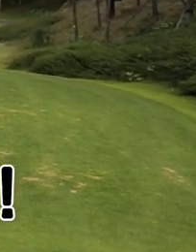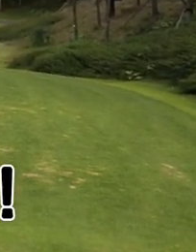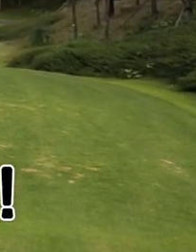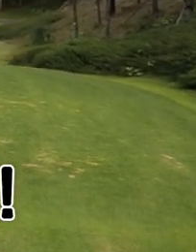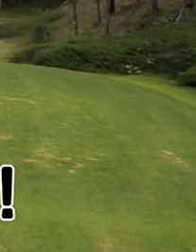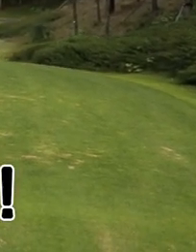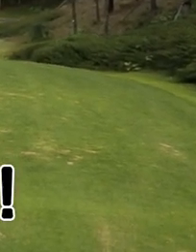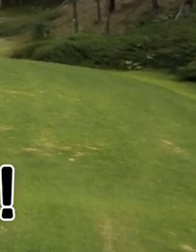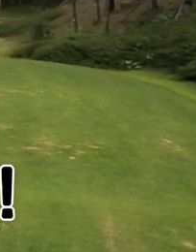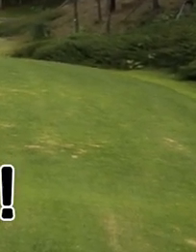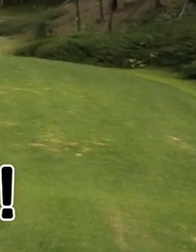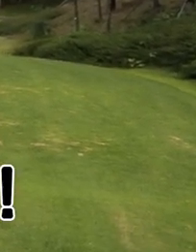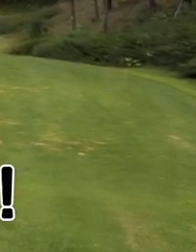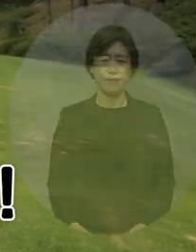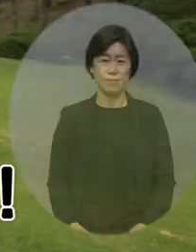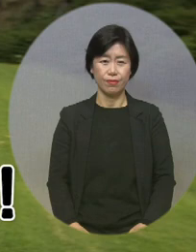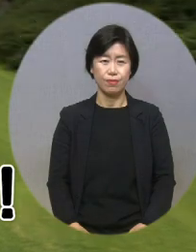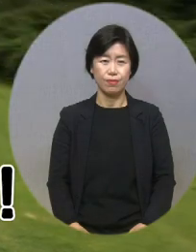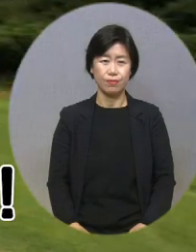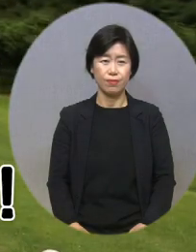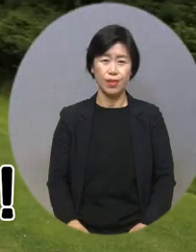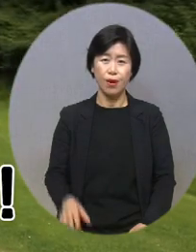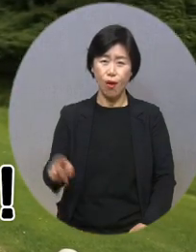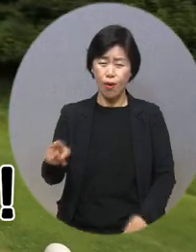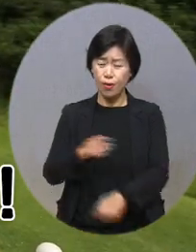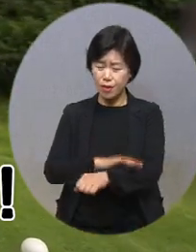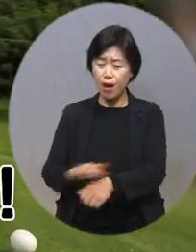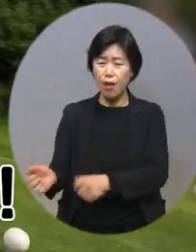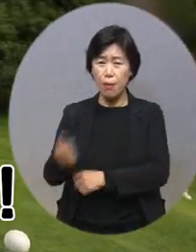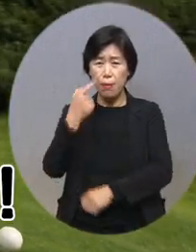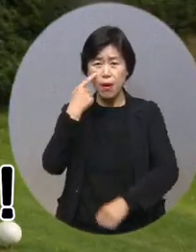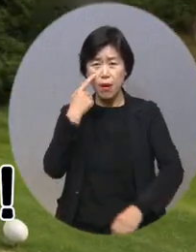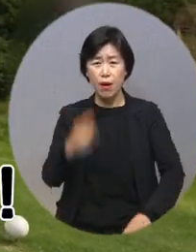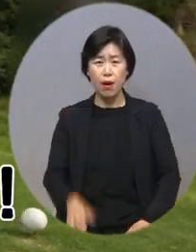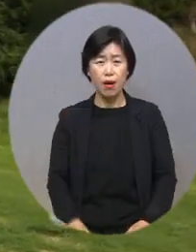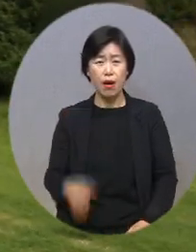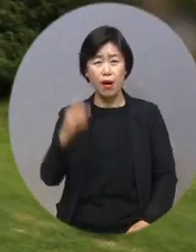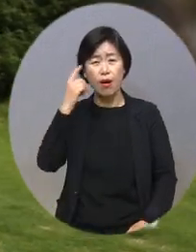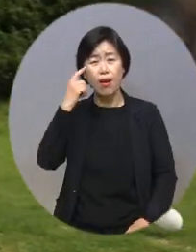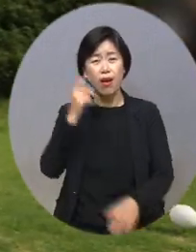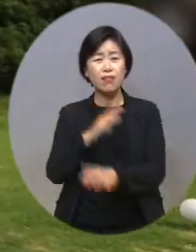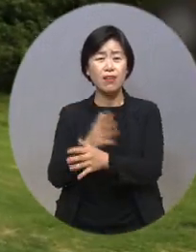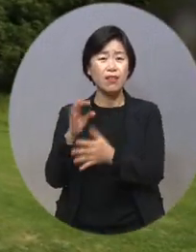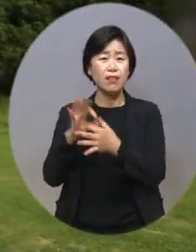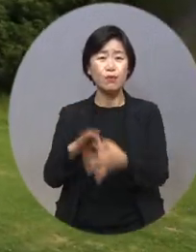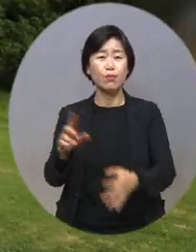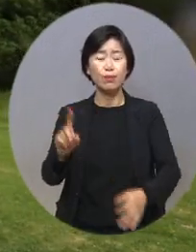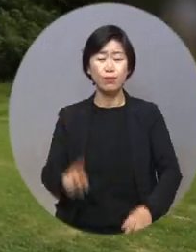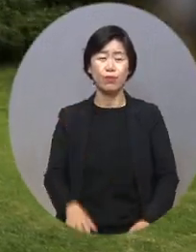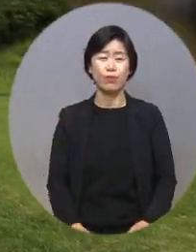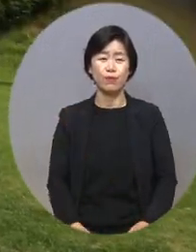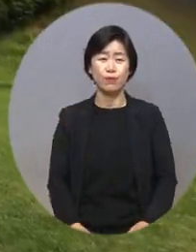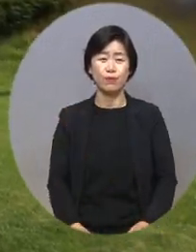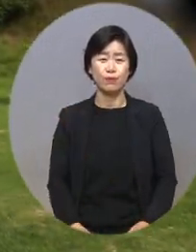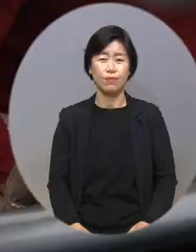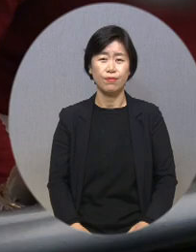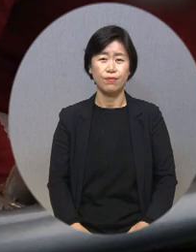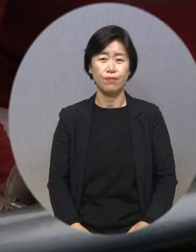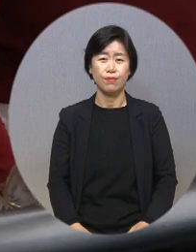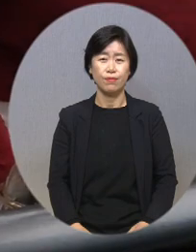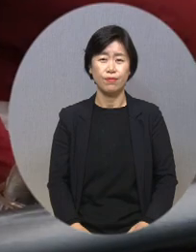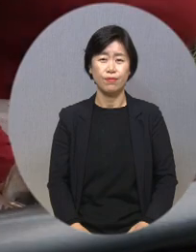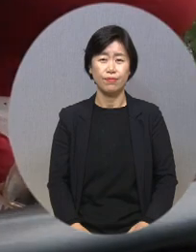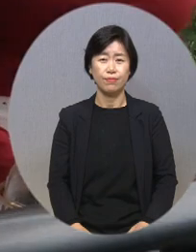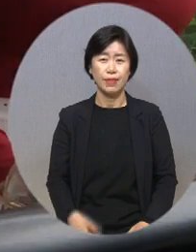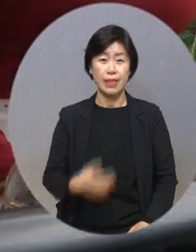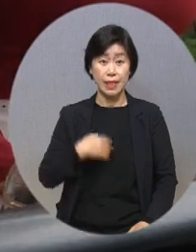아니, 야, 형이 이렇게 치면 좀 치라고 좀 이렇게 둘러. 아니 진짜 왜 따라가는 거야? 이거 따라와.